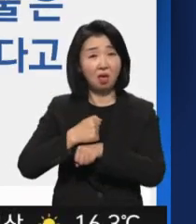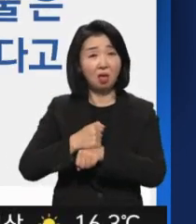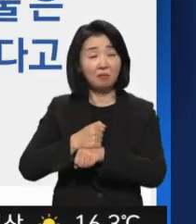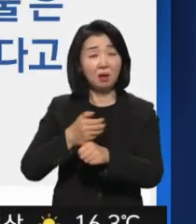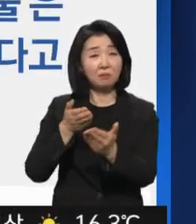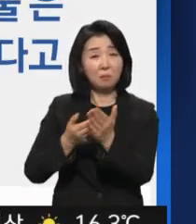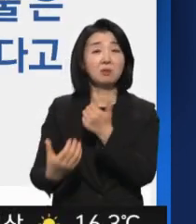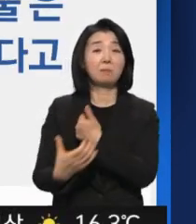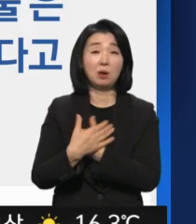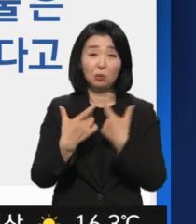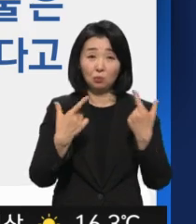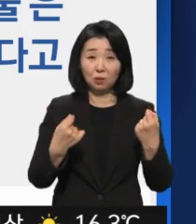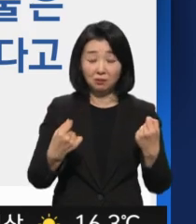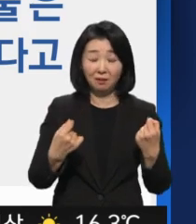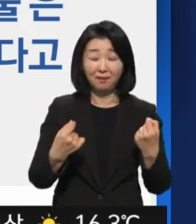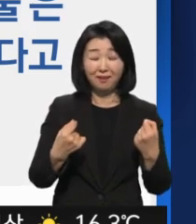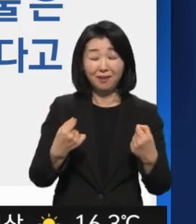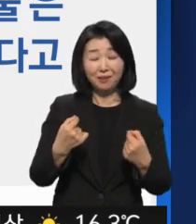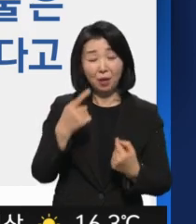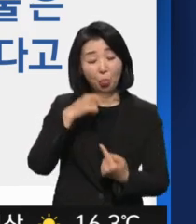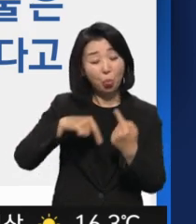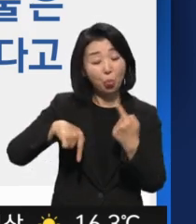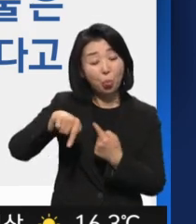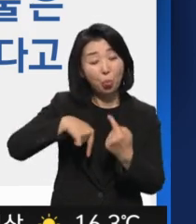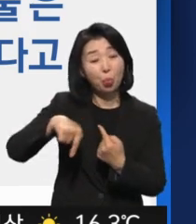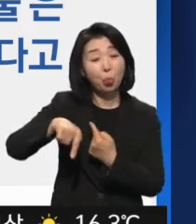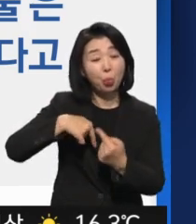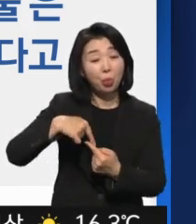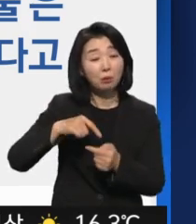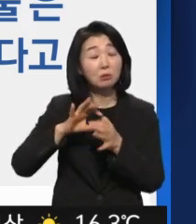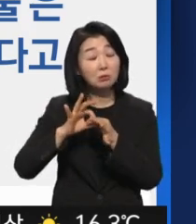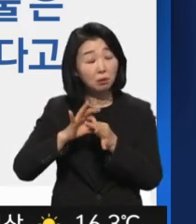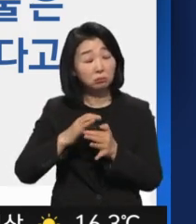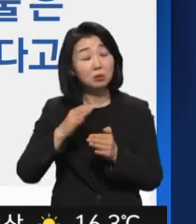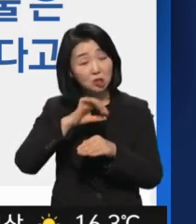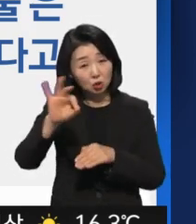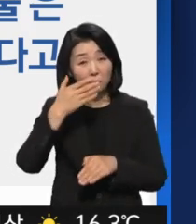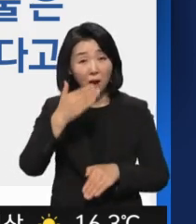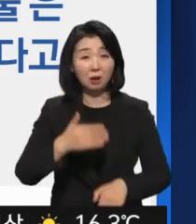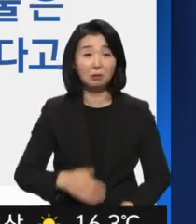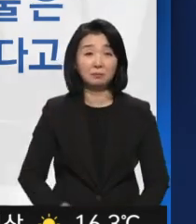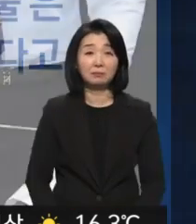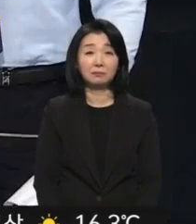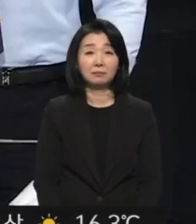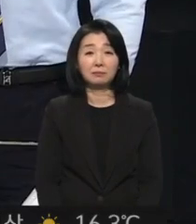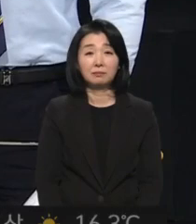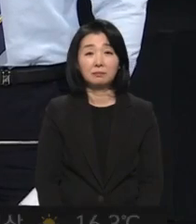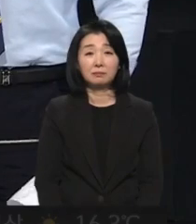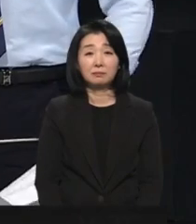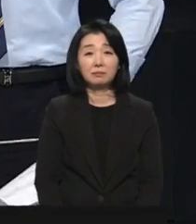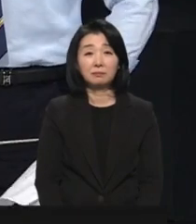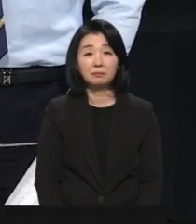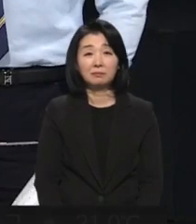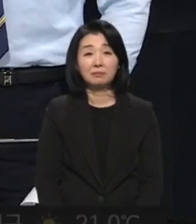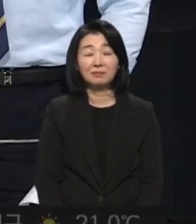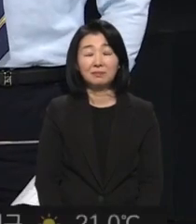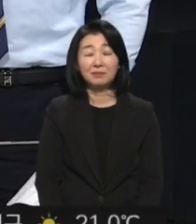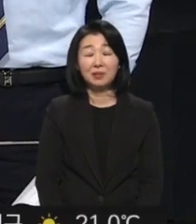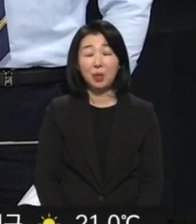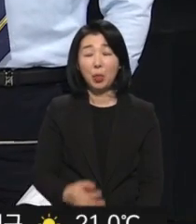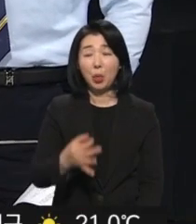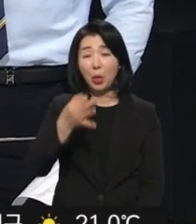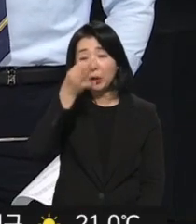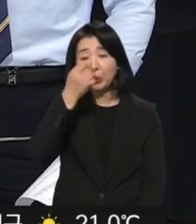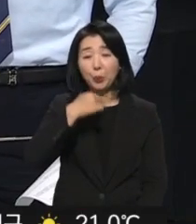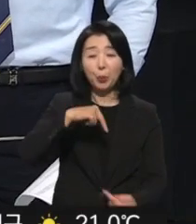것이다. 그 정도의 잔기술은 이쪽 업계에서는 통용되고 있다고 생각한다. 이 잔기술을 잘못